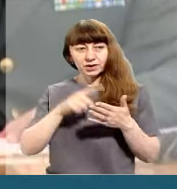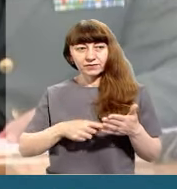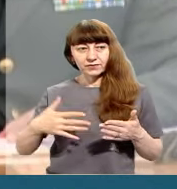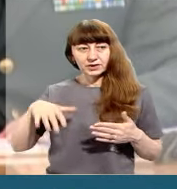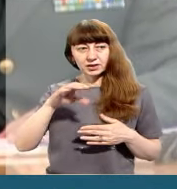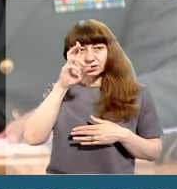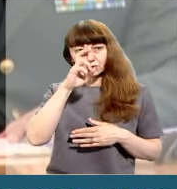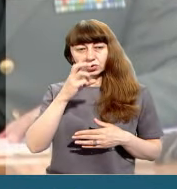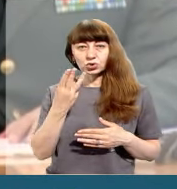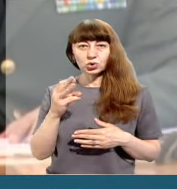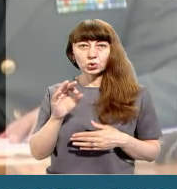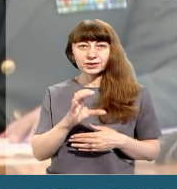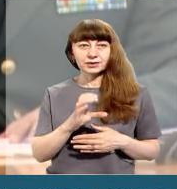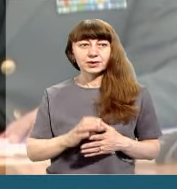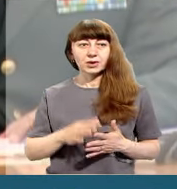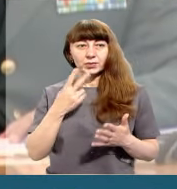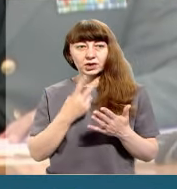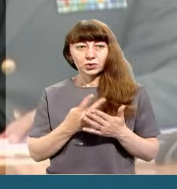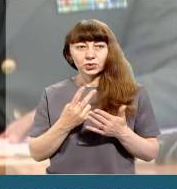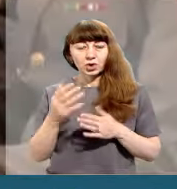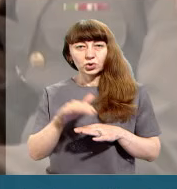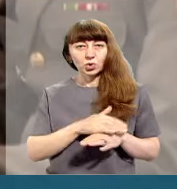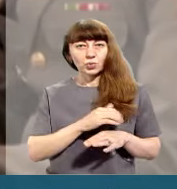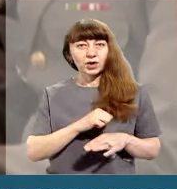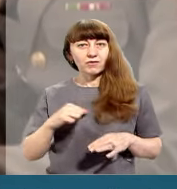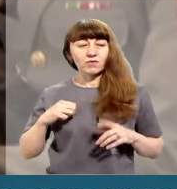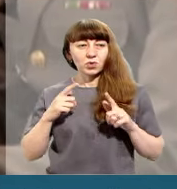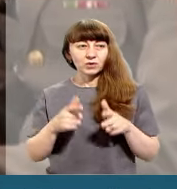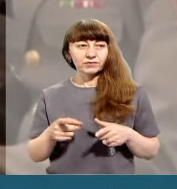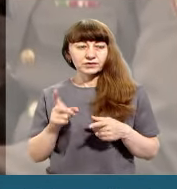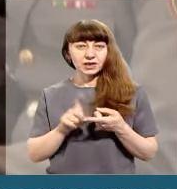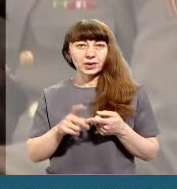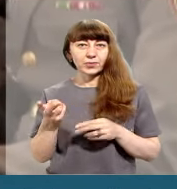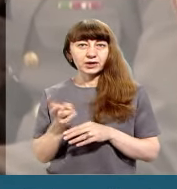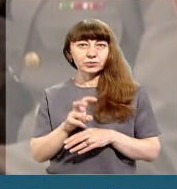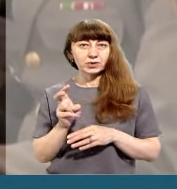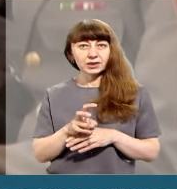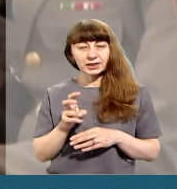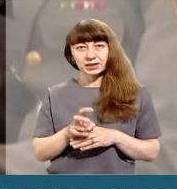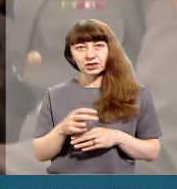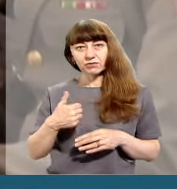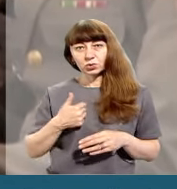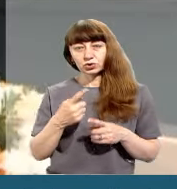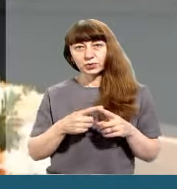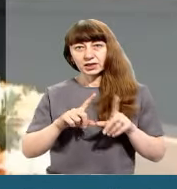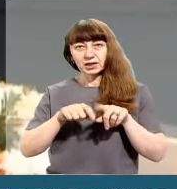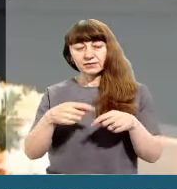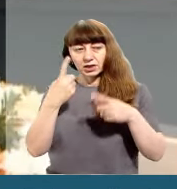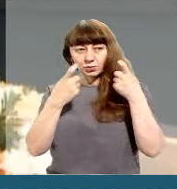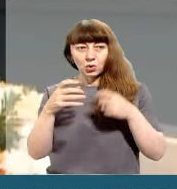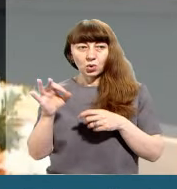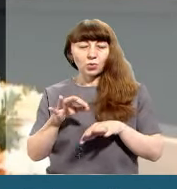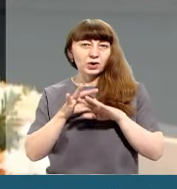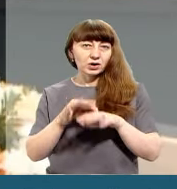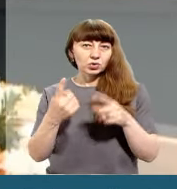всех государств ШОС, предусмотрев на добровольной основе взаимные посещения воинских частей, предоставление информации о